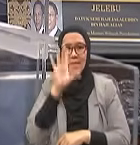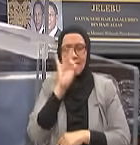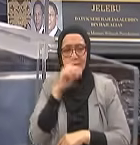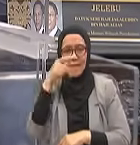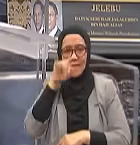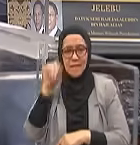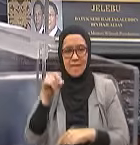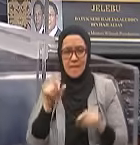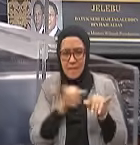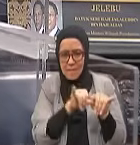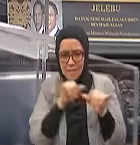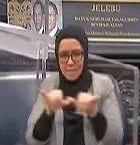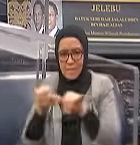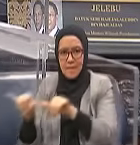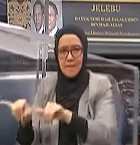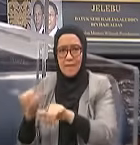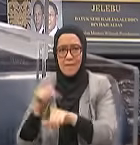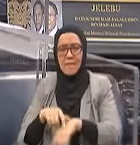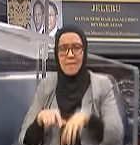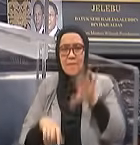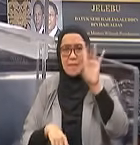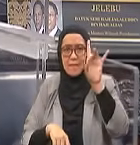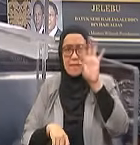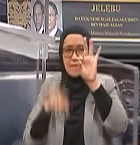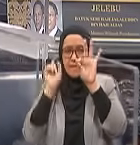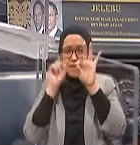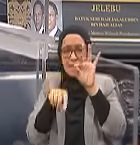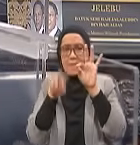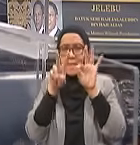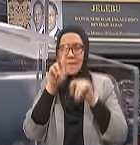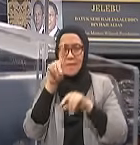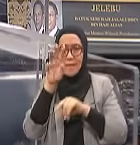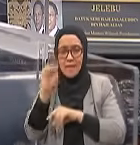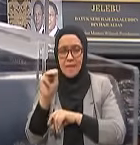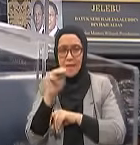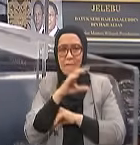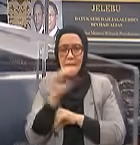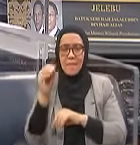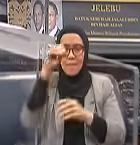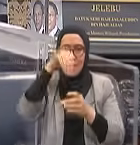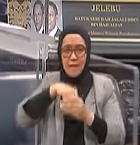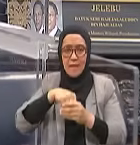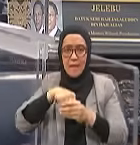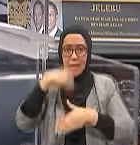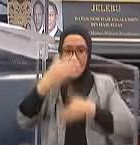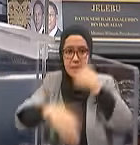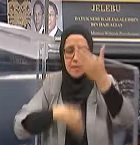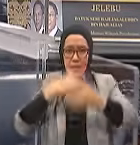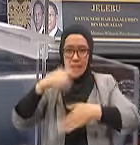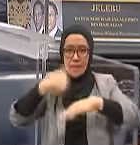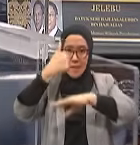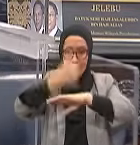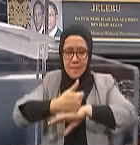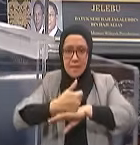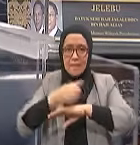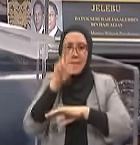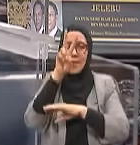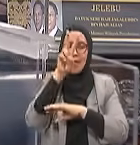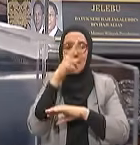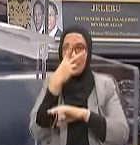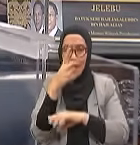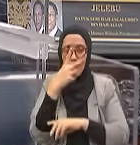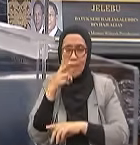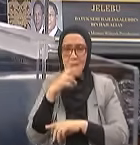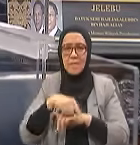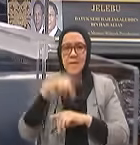90-an 25 km dari di dalam pembinaan adalah sebanyak 12.sub pake dengan